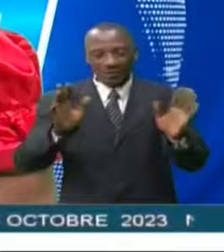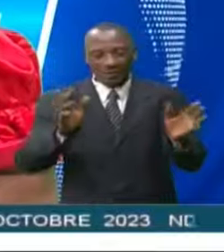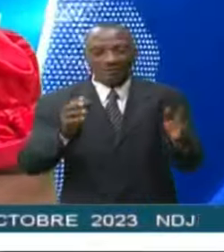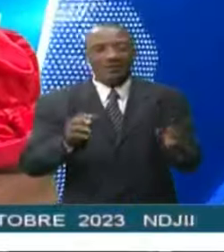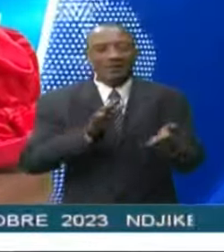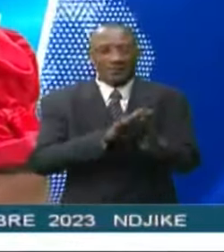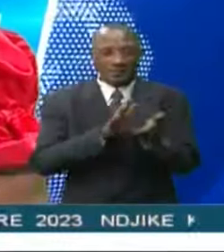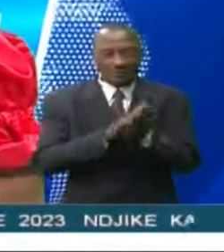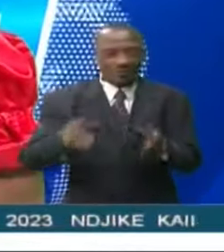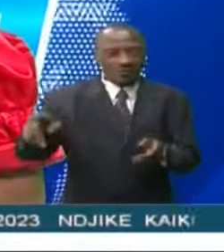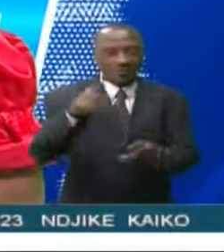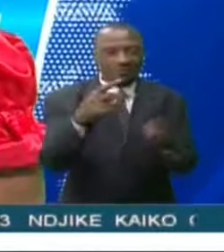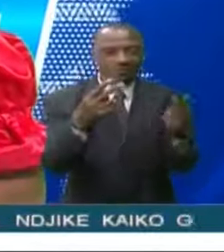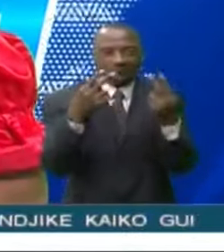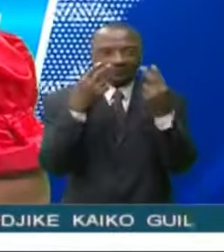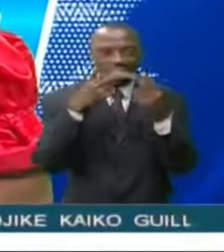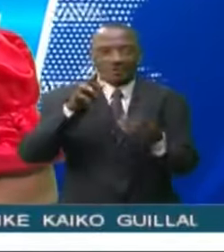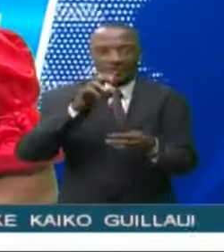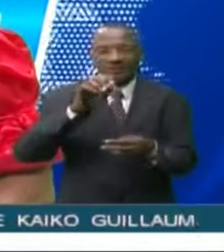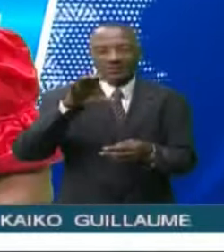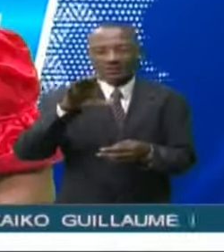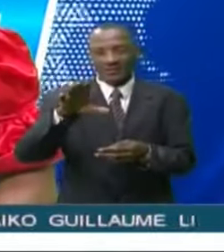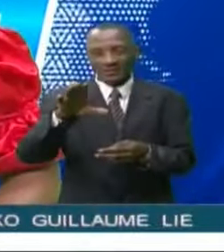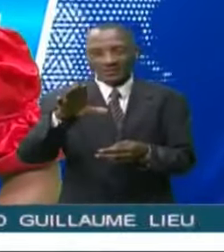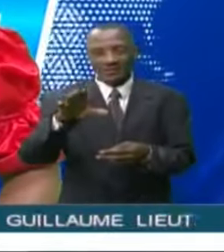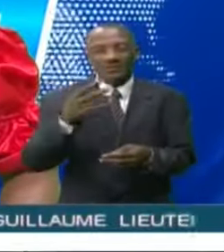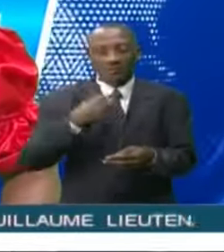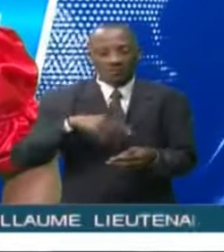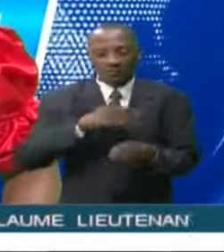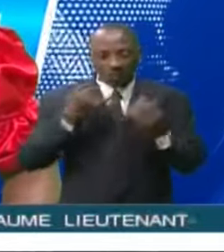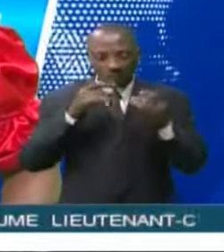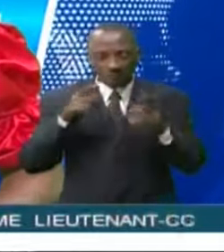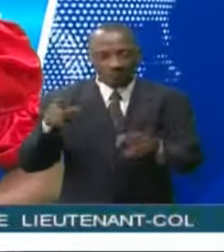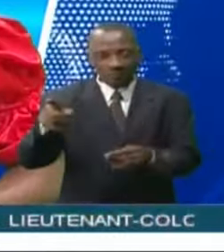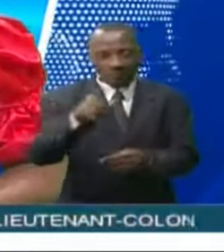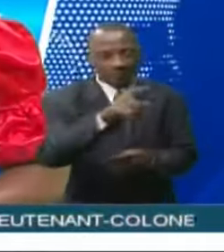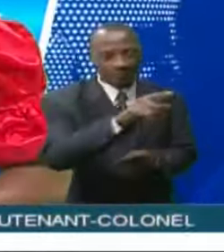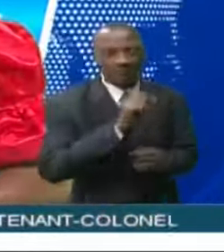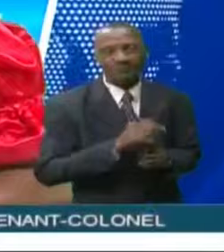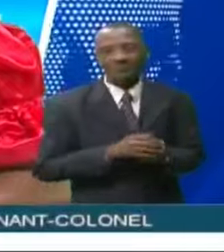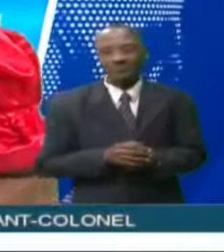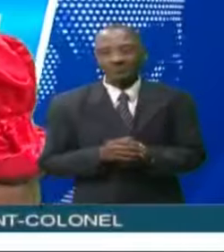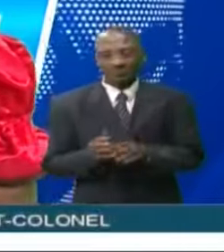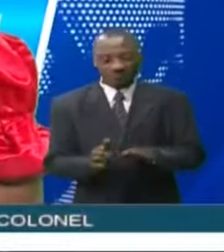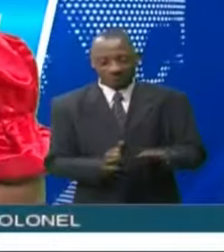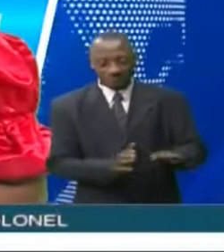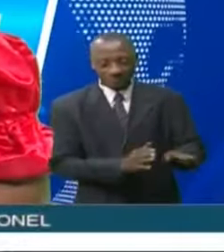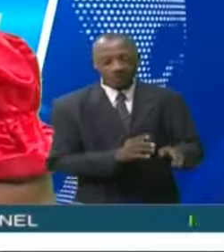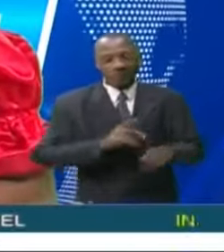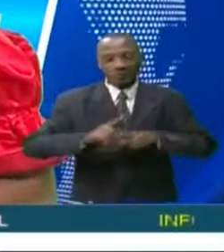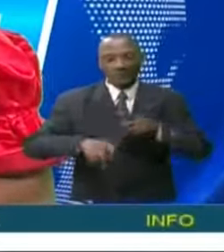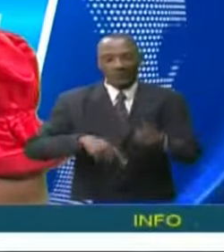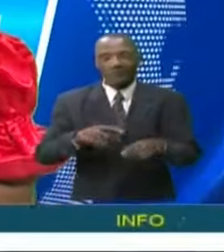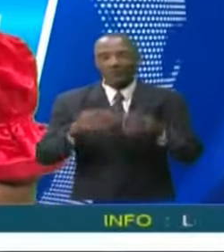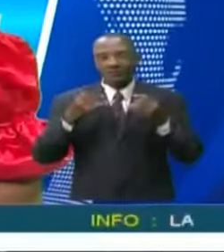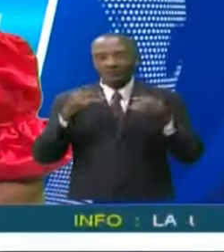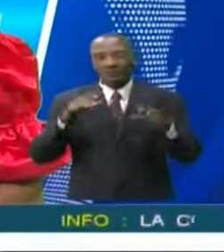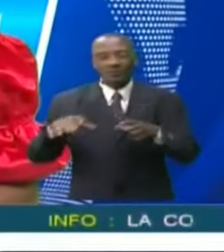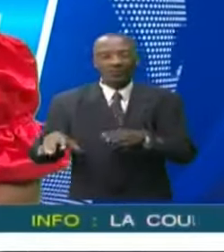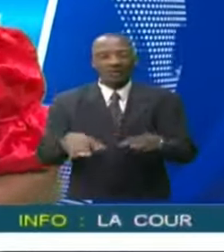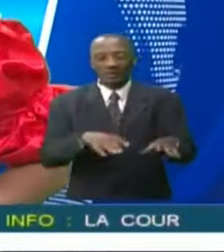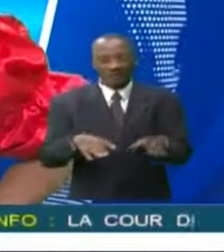Télévision nationale congolaise pour vous informer démarrons ce journal par l'activité